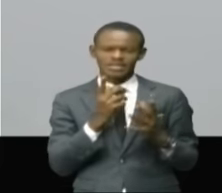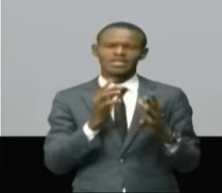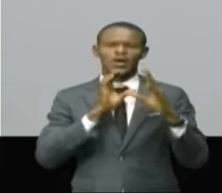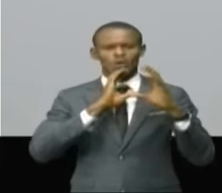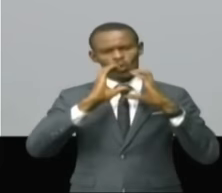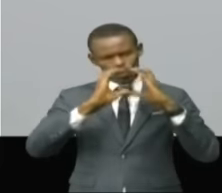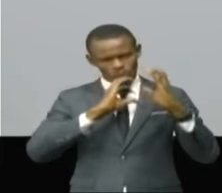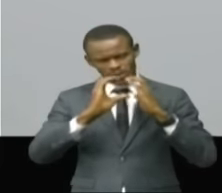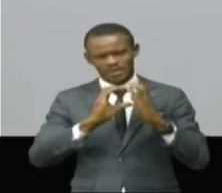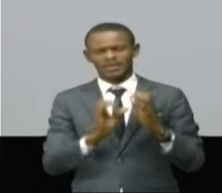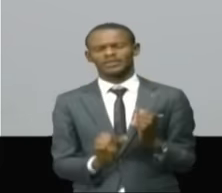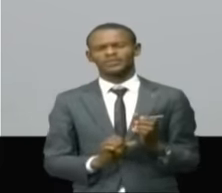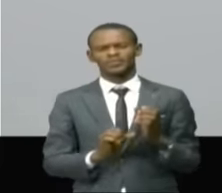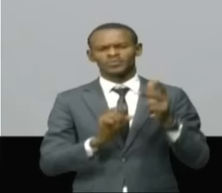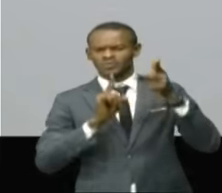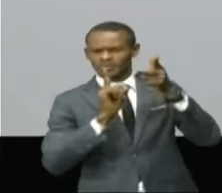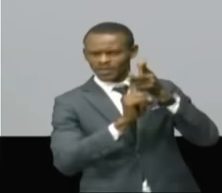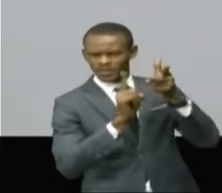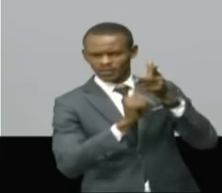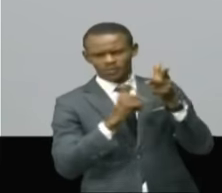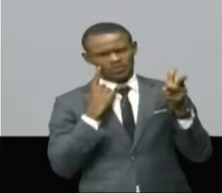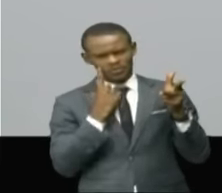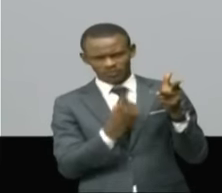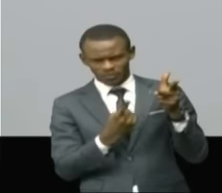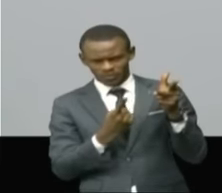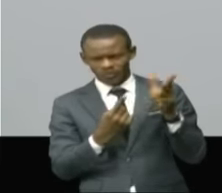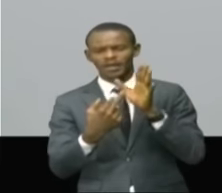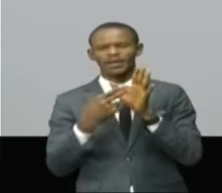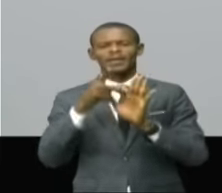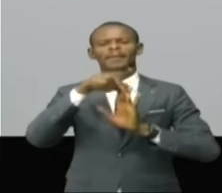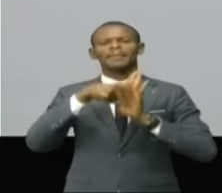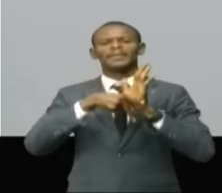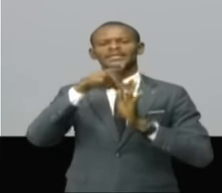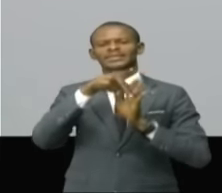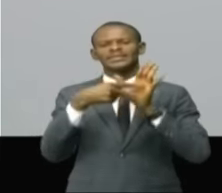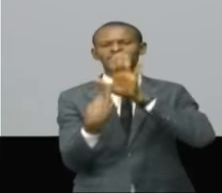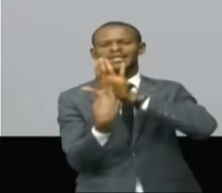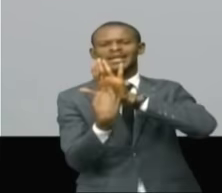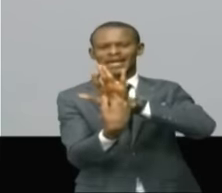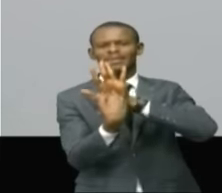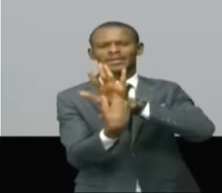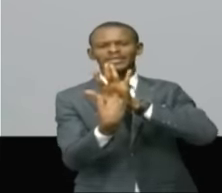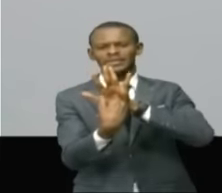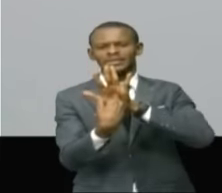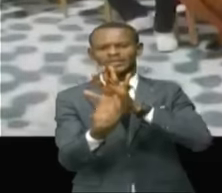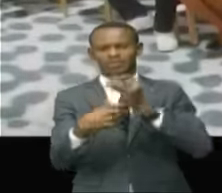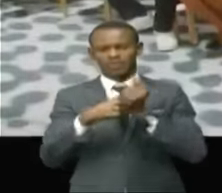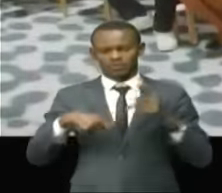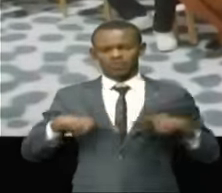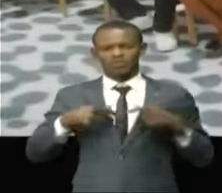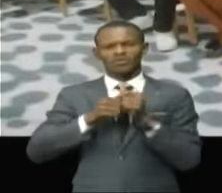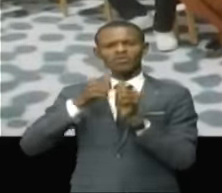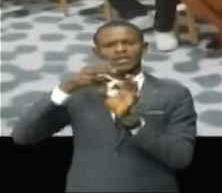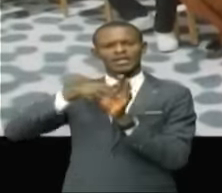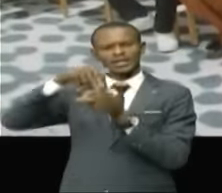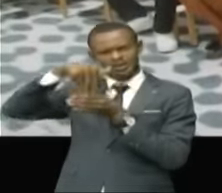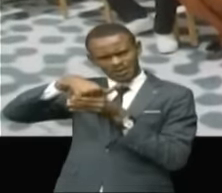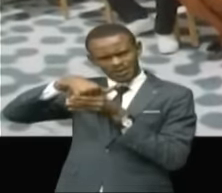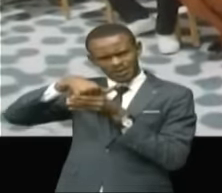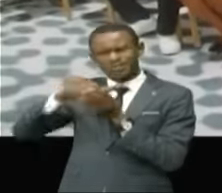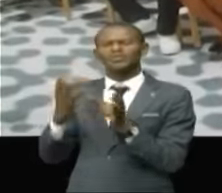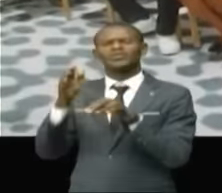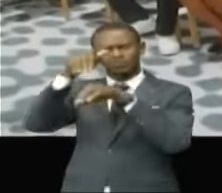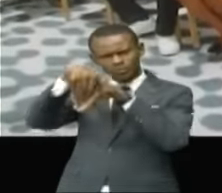L'application obligatoire du principe de la représentativité des personnes vivantes avec handicap dans les institutions du pays.